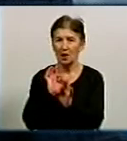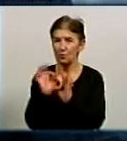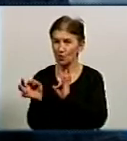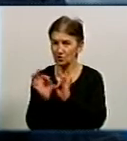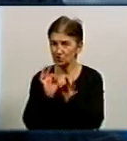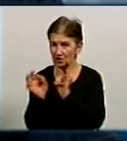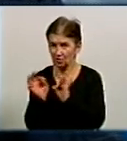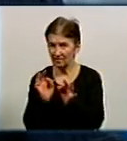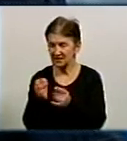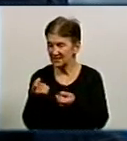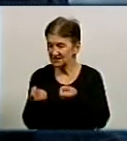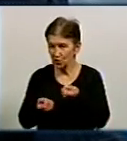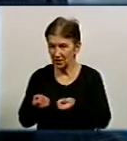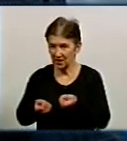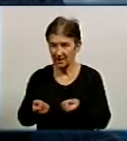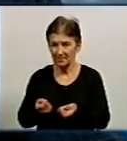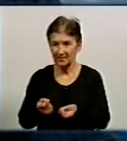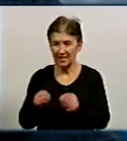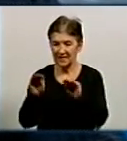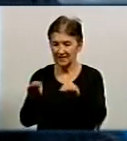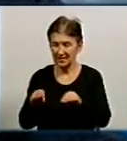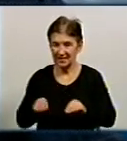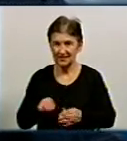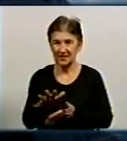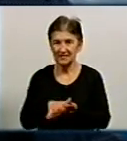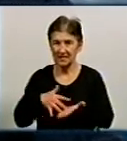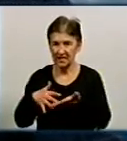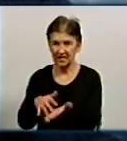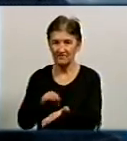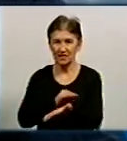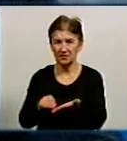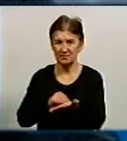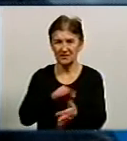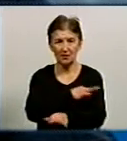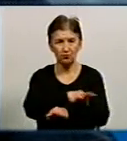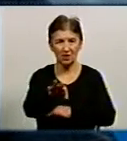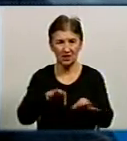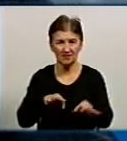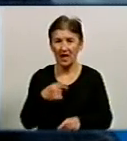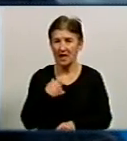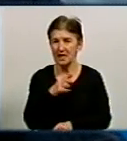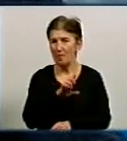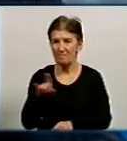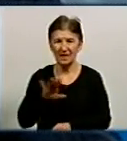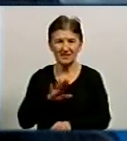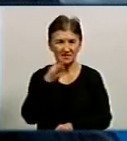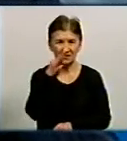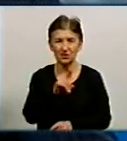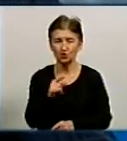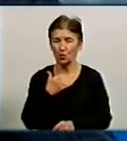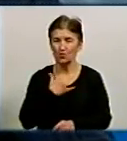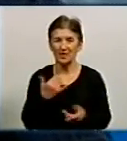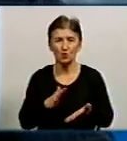проконсультуватись дуже докладно, скласти заяву, написати цей проєкт. Тому я би не сказав, що у нас умови такі,